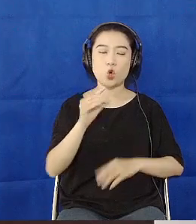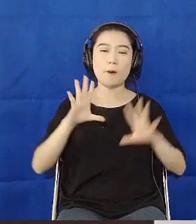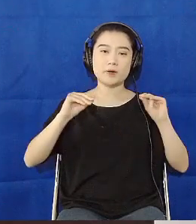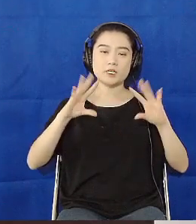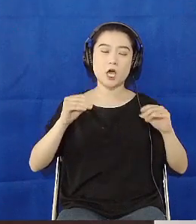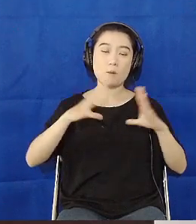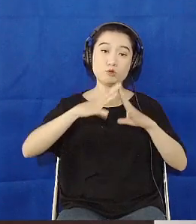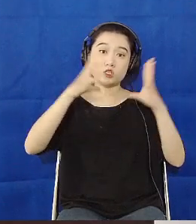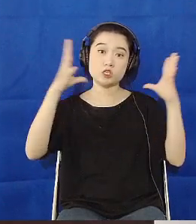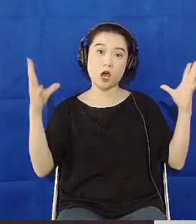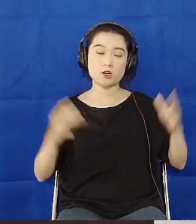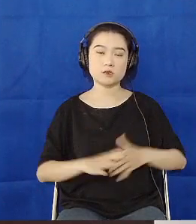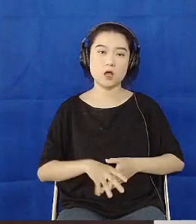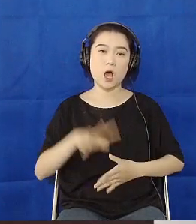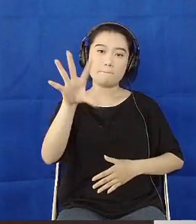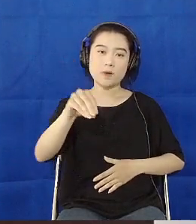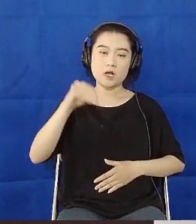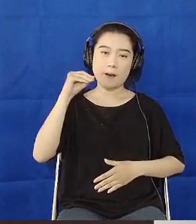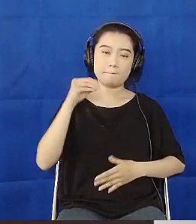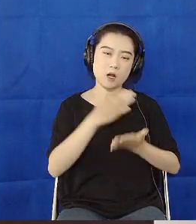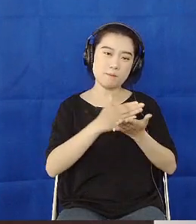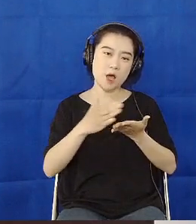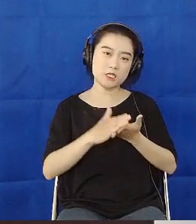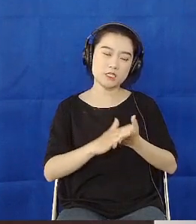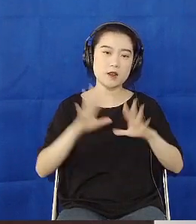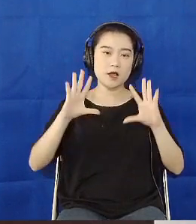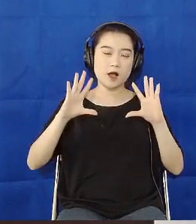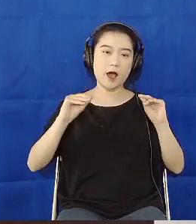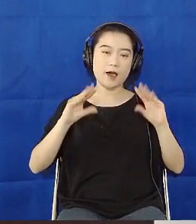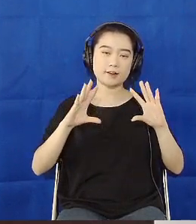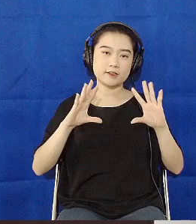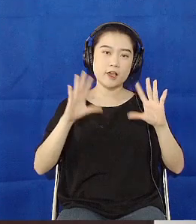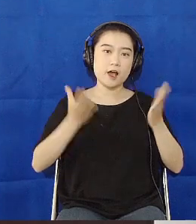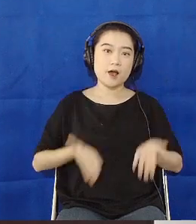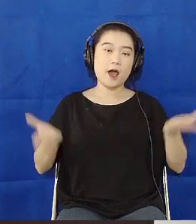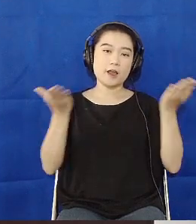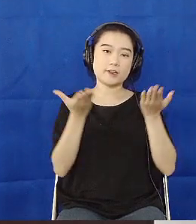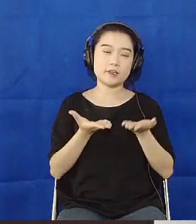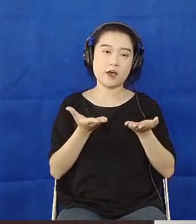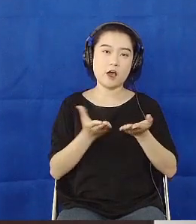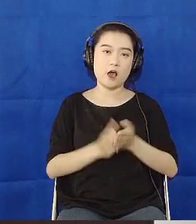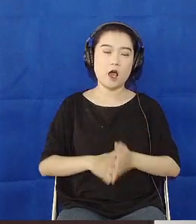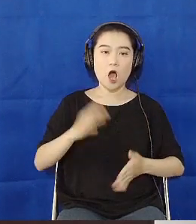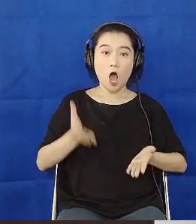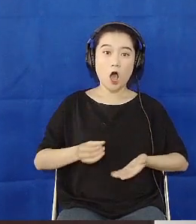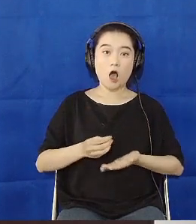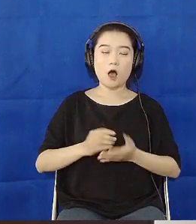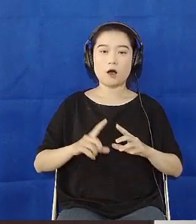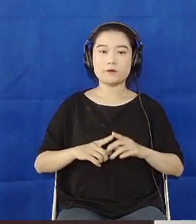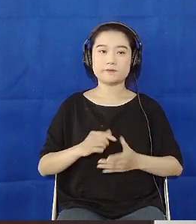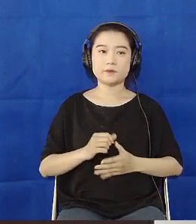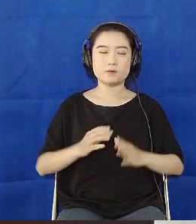untuk mengambil bagian dalam karyanya yang agung. Bagaimana bukan hanya memimpin